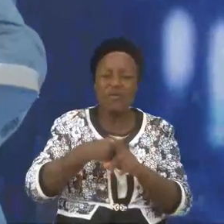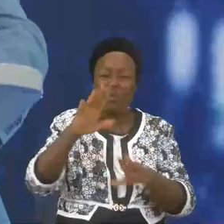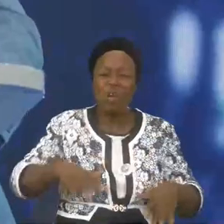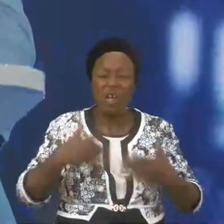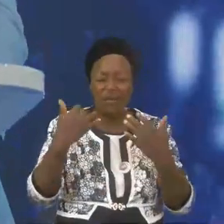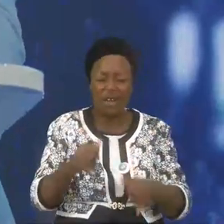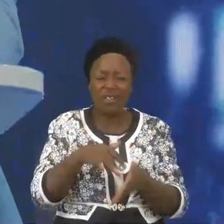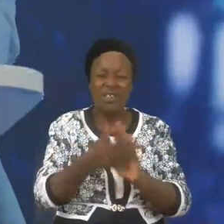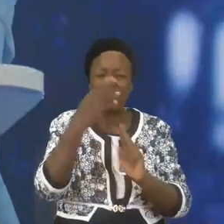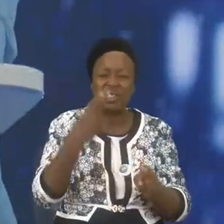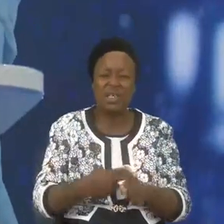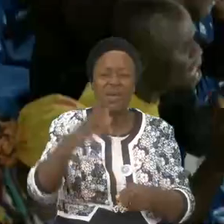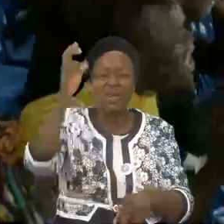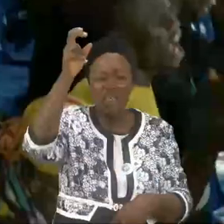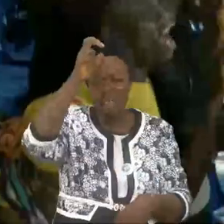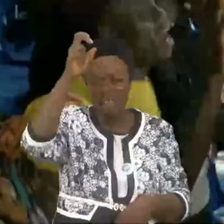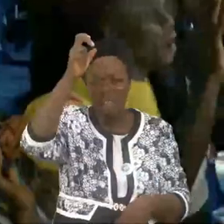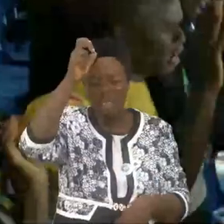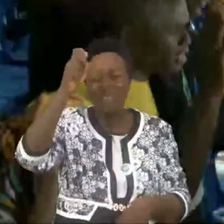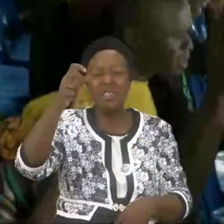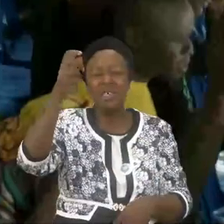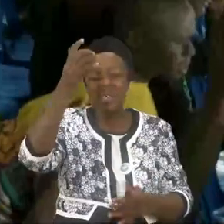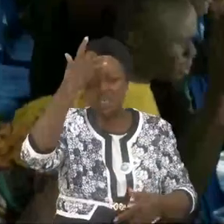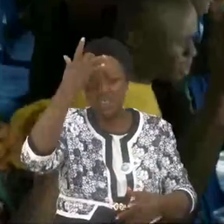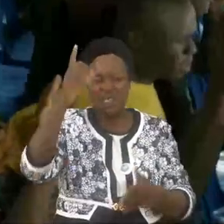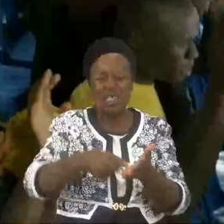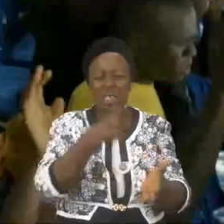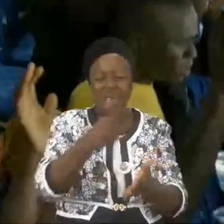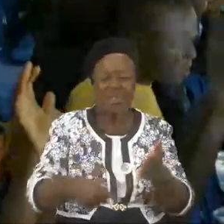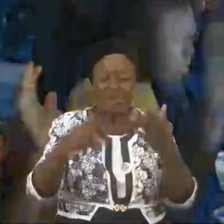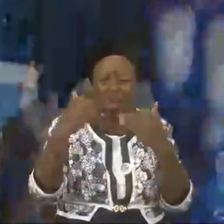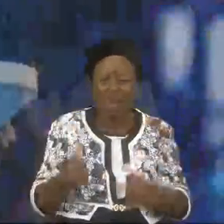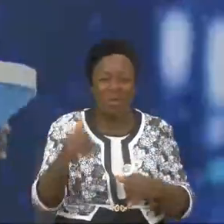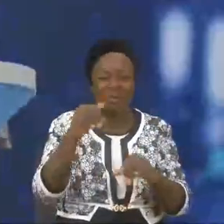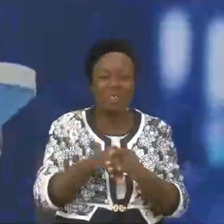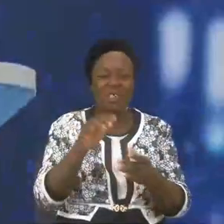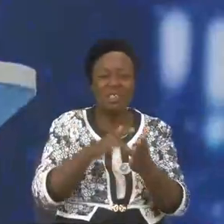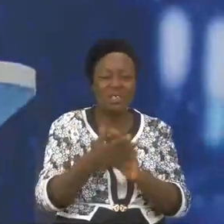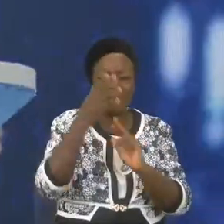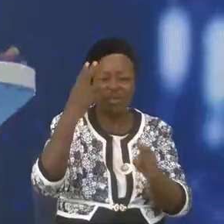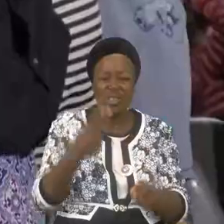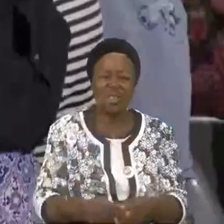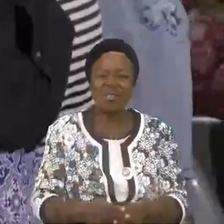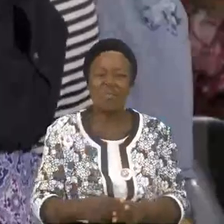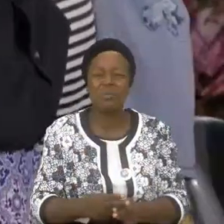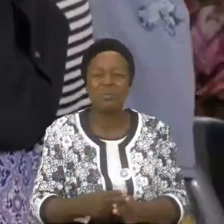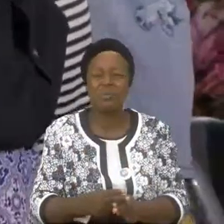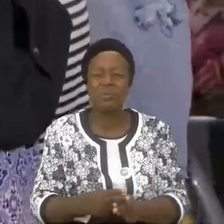vie maintenant. Les maladies annulées maintenant, au nom de